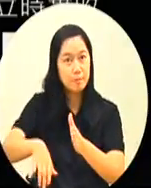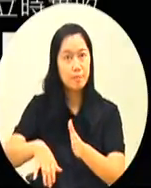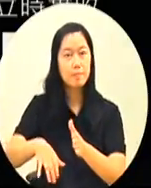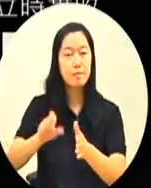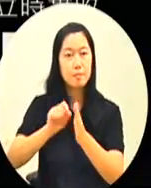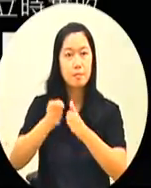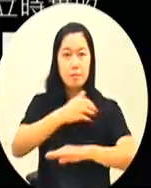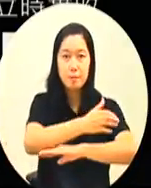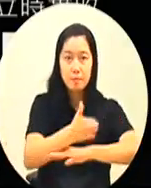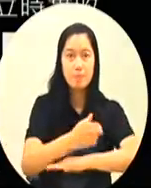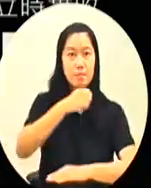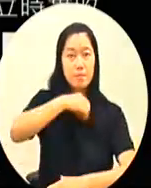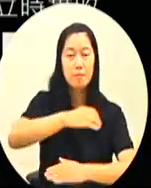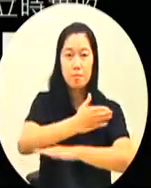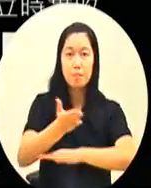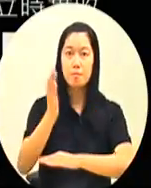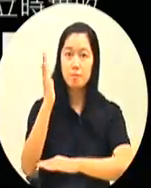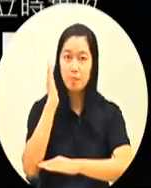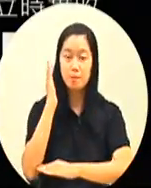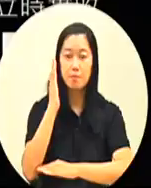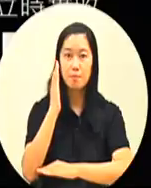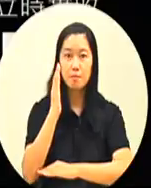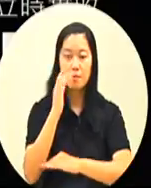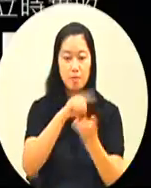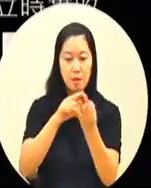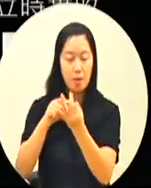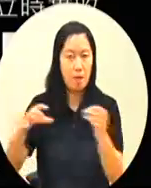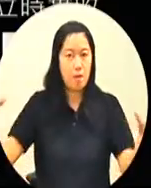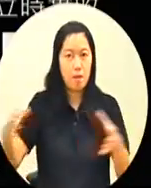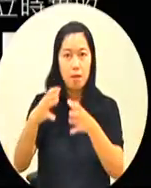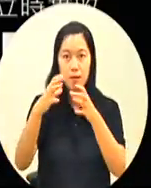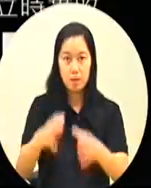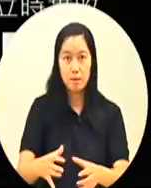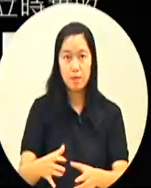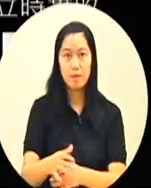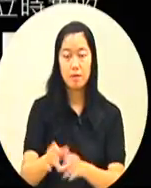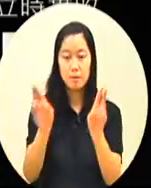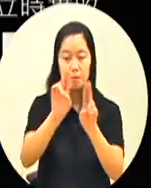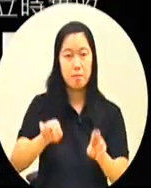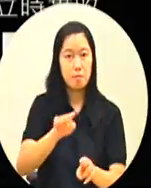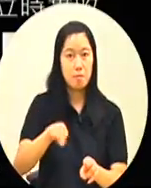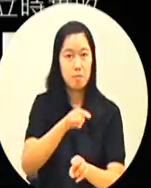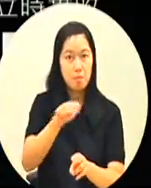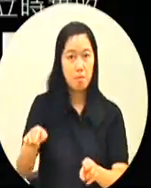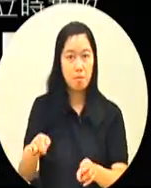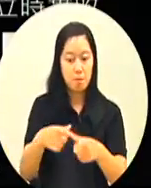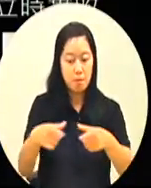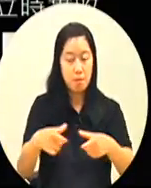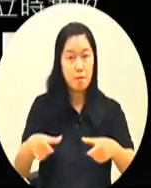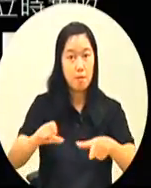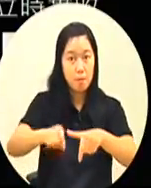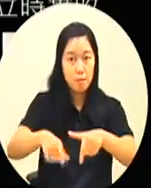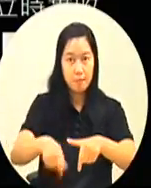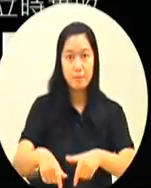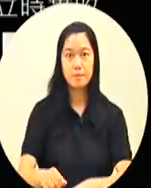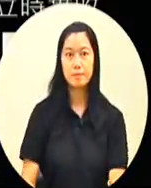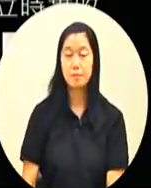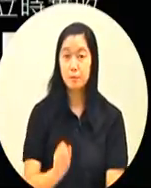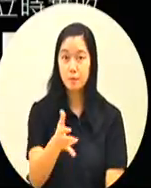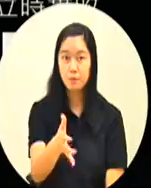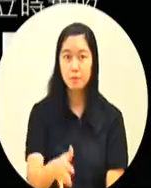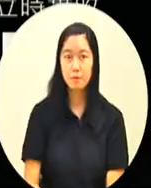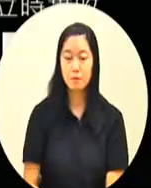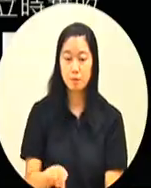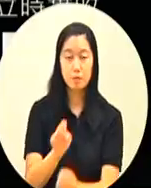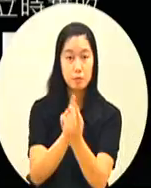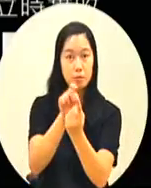县、屏东县这一些地方政府一起来成立这一个电子票证公司。为什么要成立这个？虽然我们面